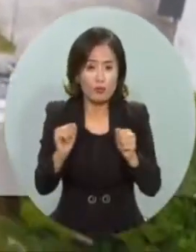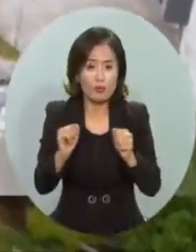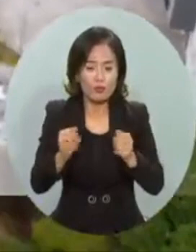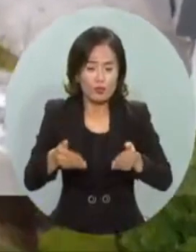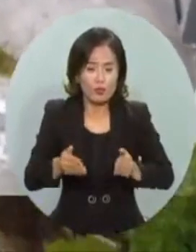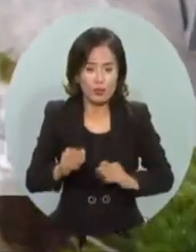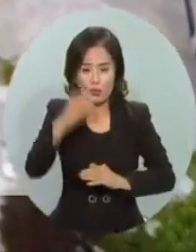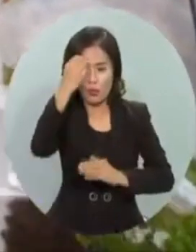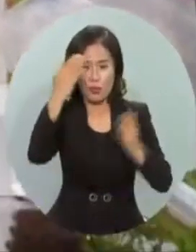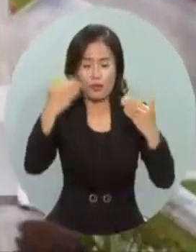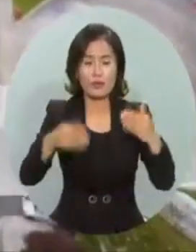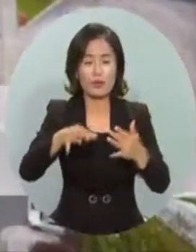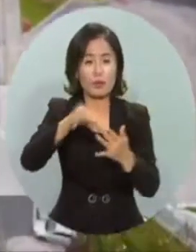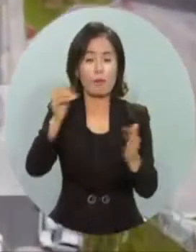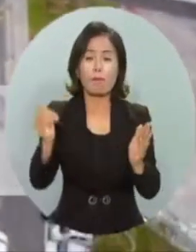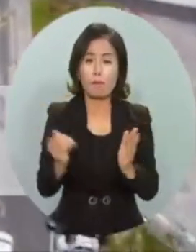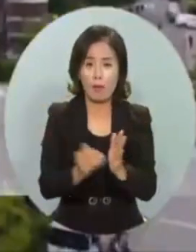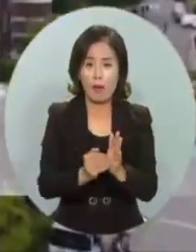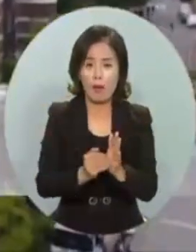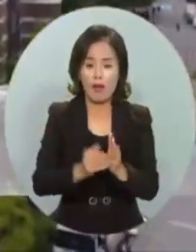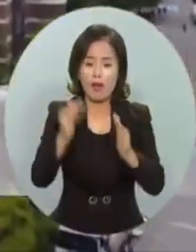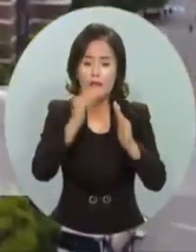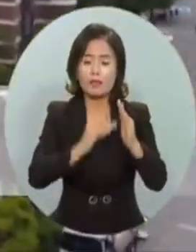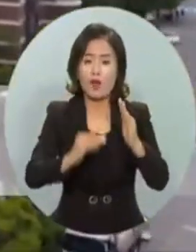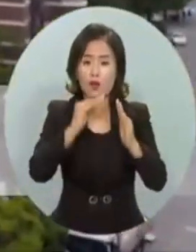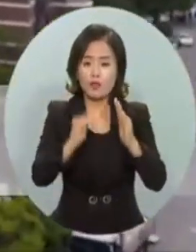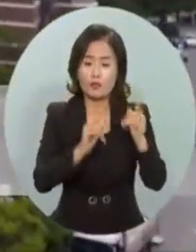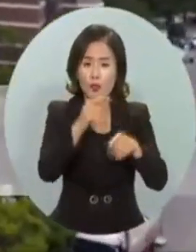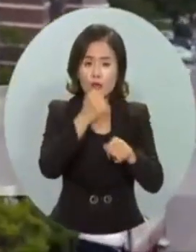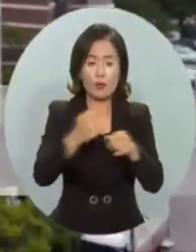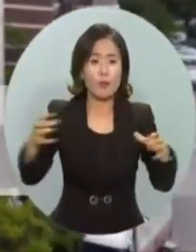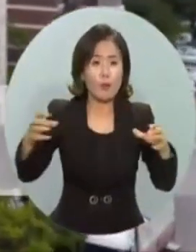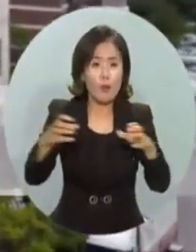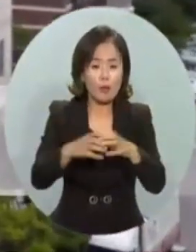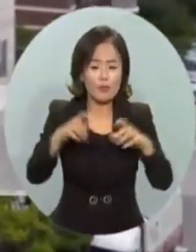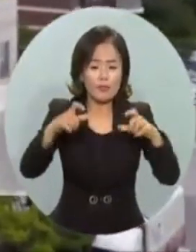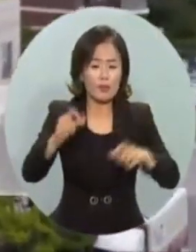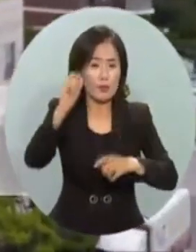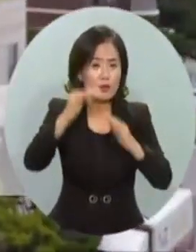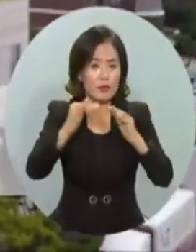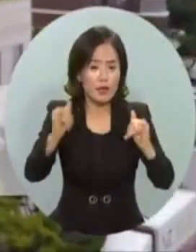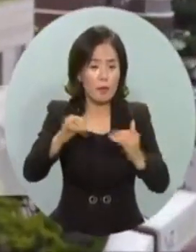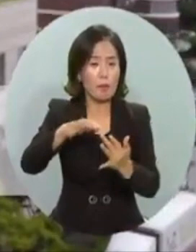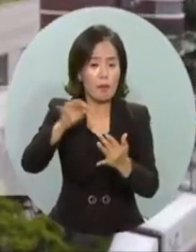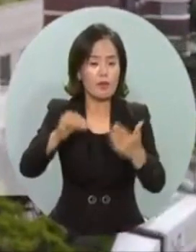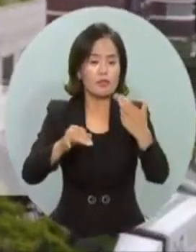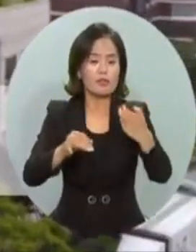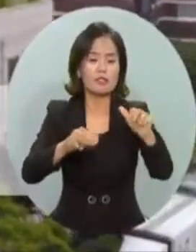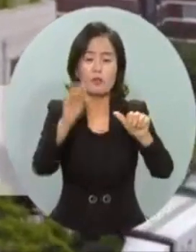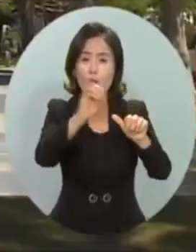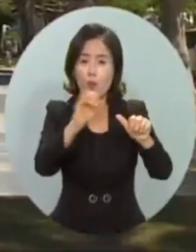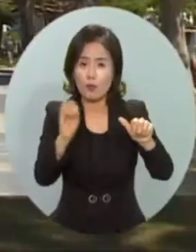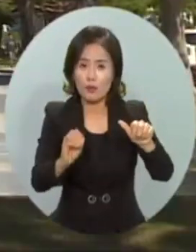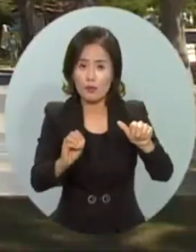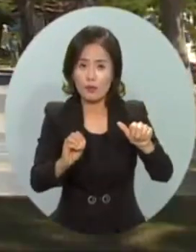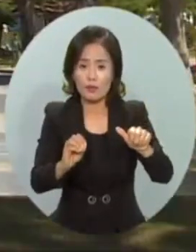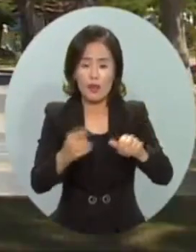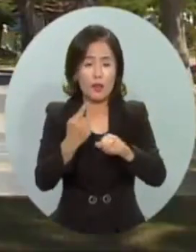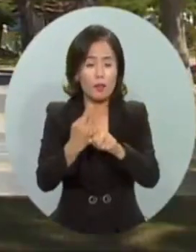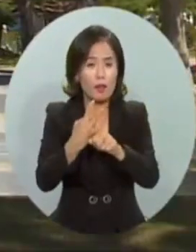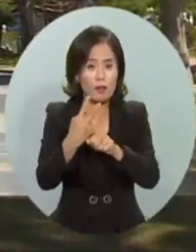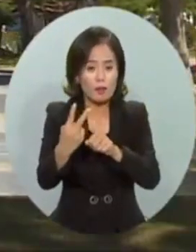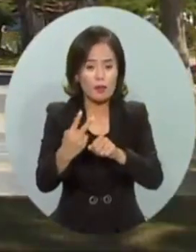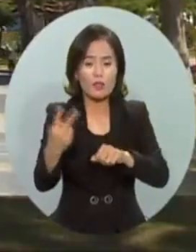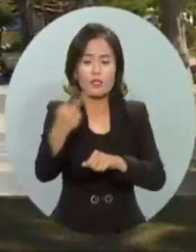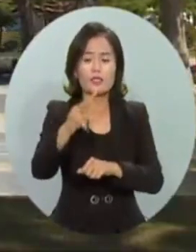고교생으로 선발합니다 정시모집 인원까지 포함한 지역인재 선발 비율은 75% 대로 내후